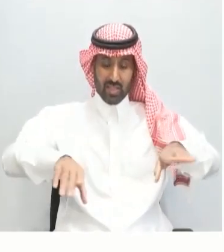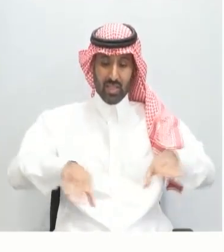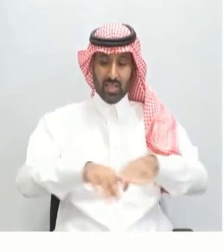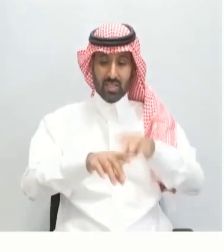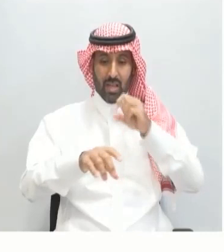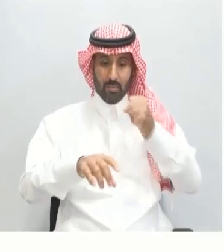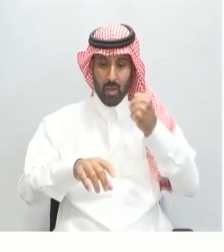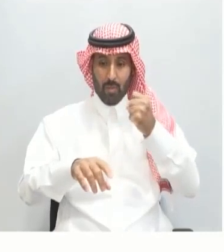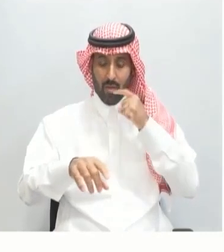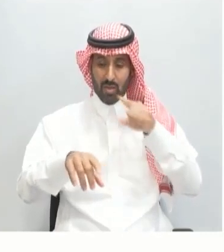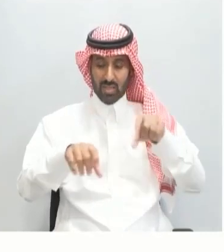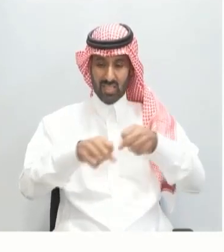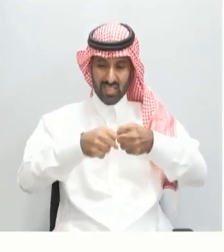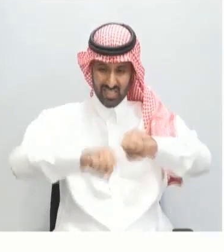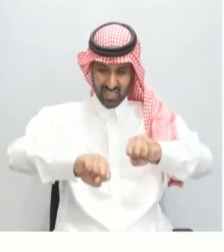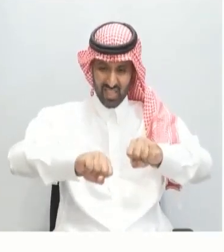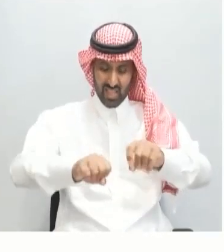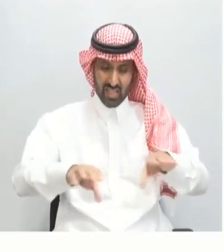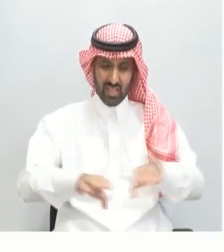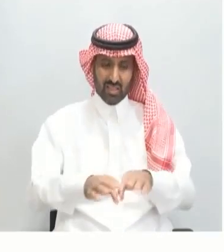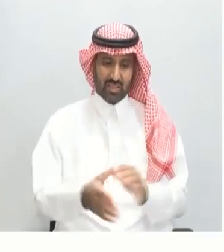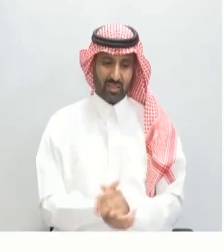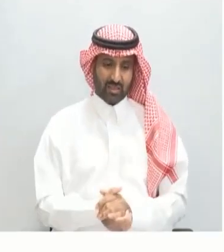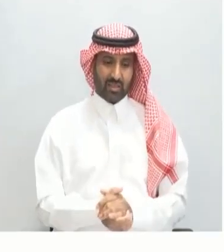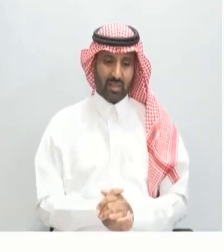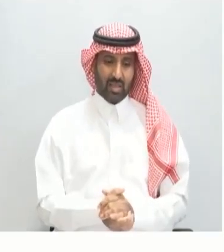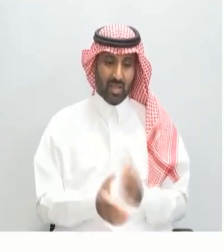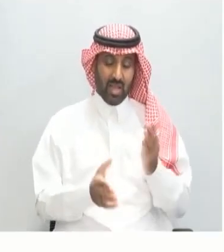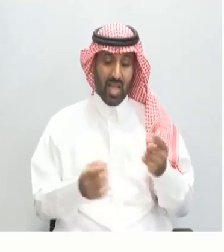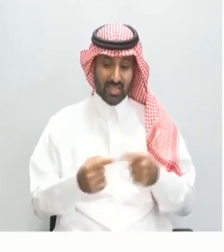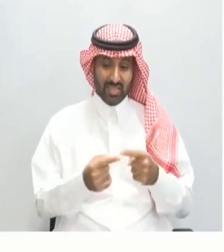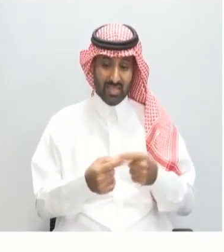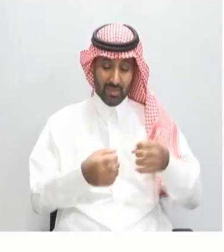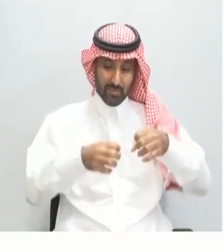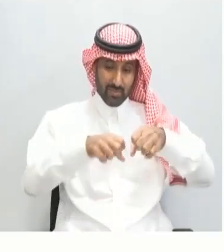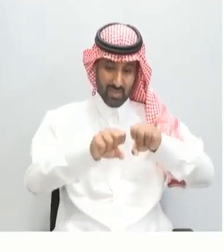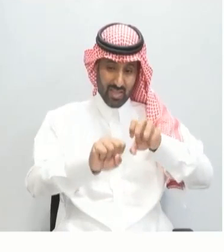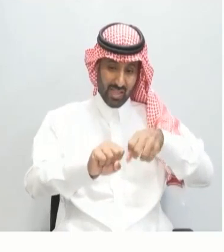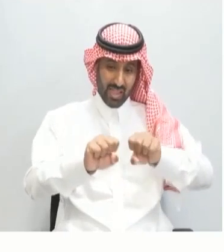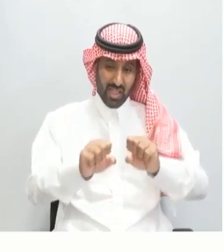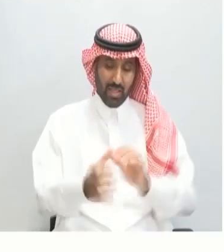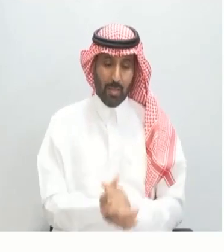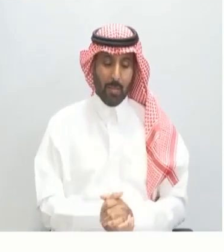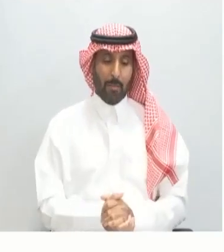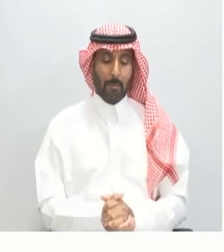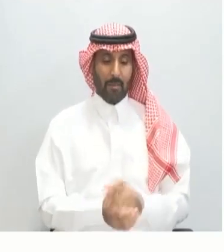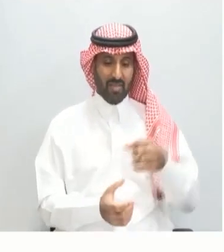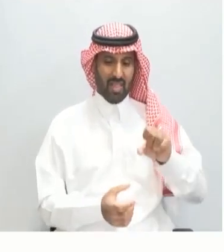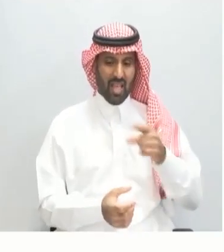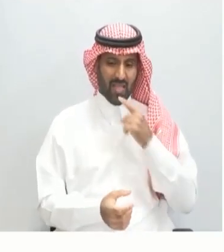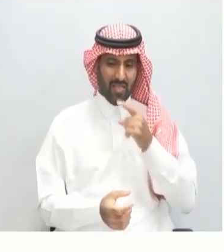الطبقات صلبه يحدث ماذا انكسار بهذا الشكل على عكس ما يحدث في المناطق الاقل